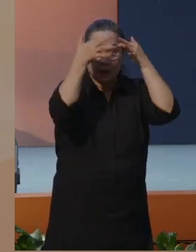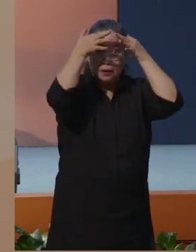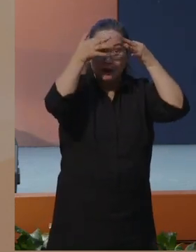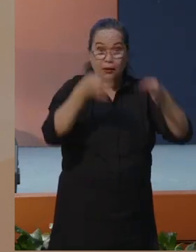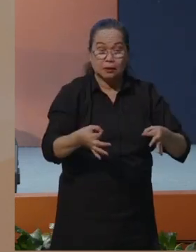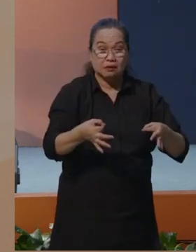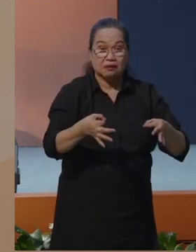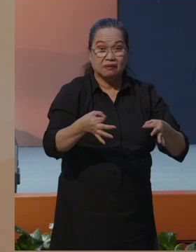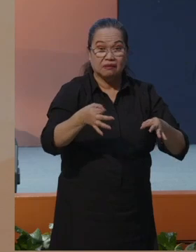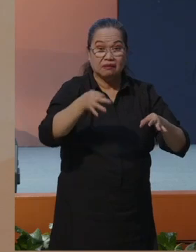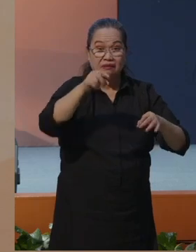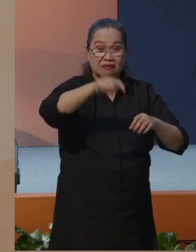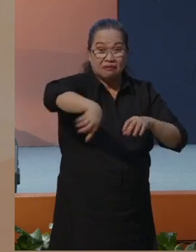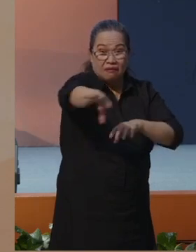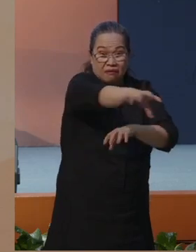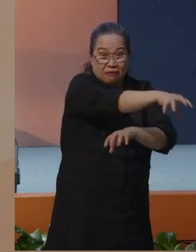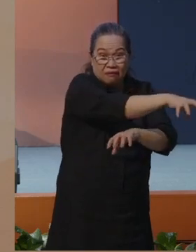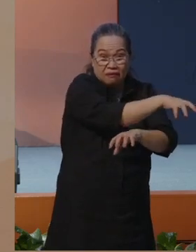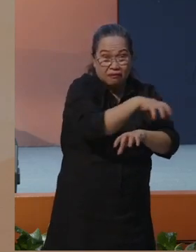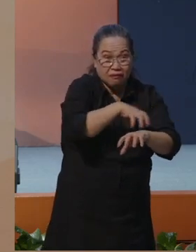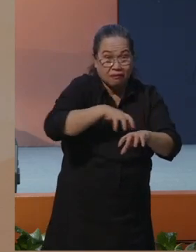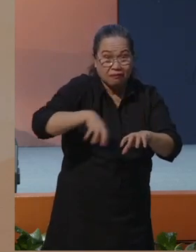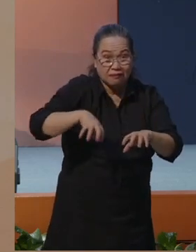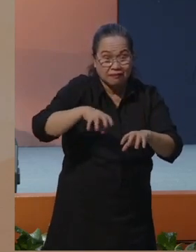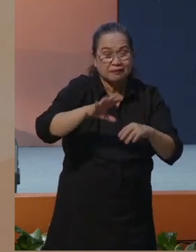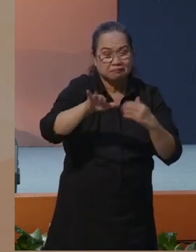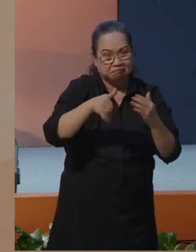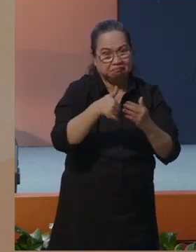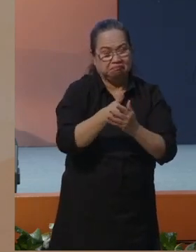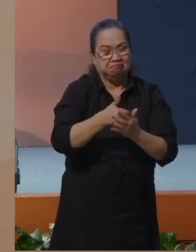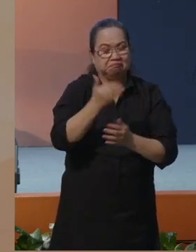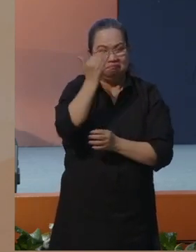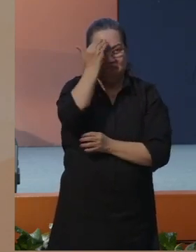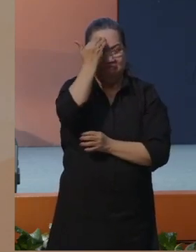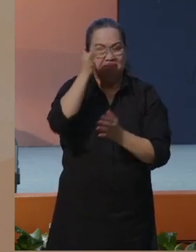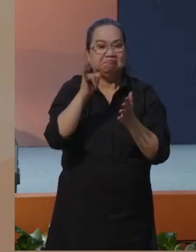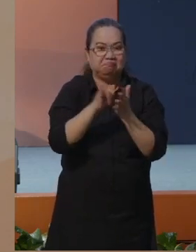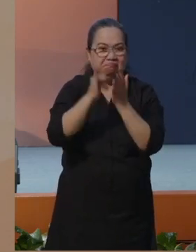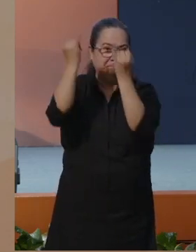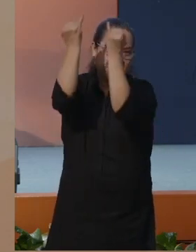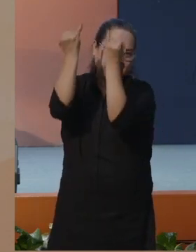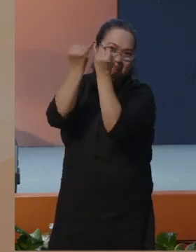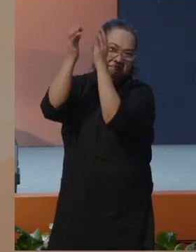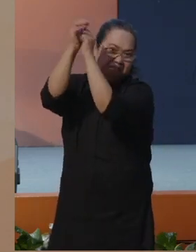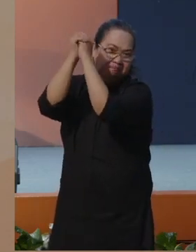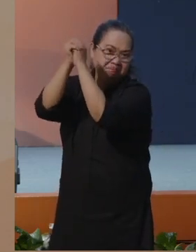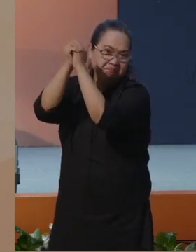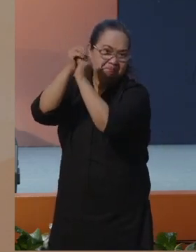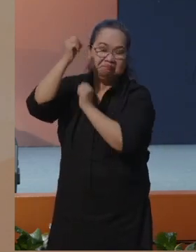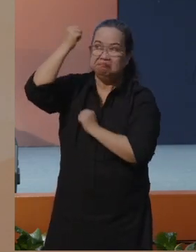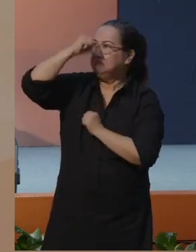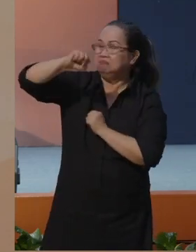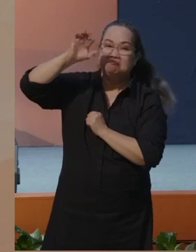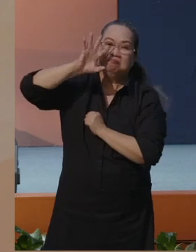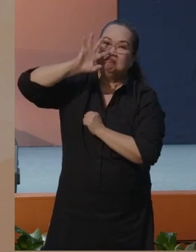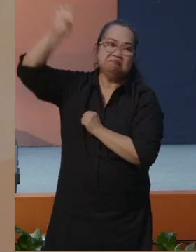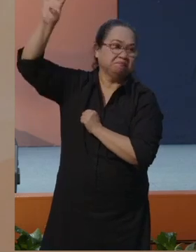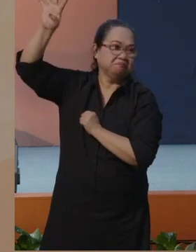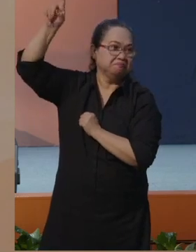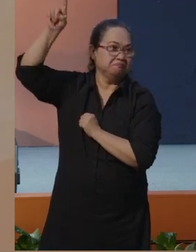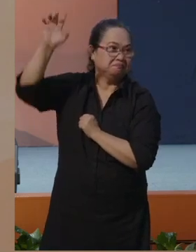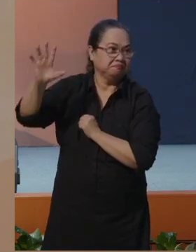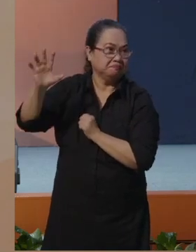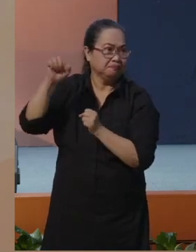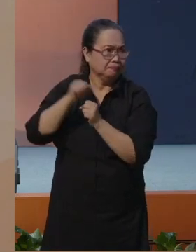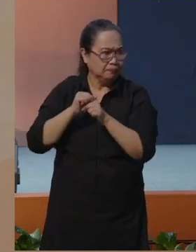mga bayang ito. Ang mga bayang ito ay kilalang kilala na sumuway sa Panginoon.